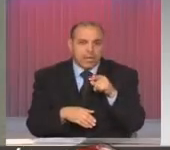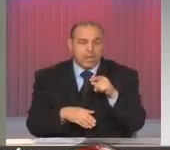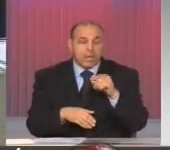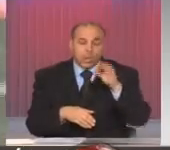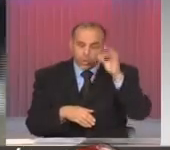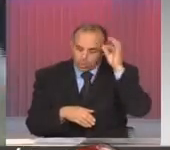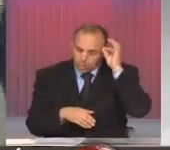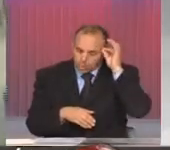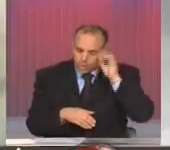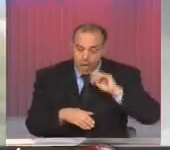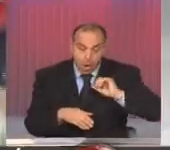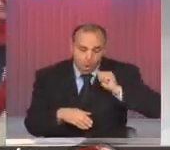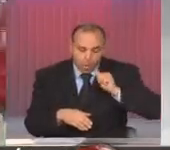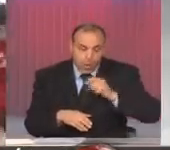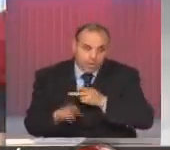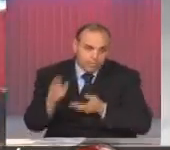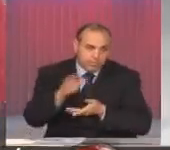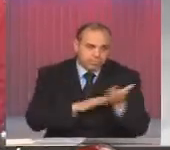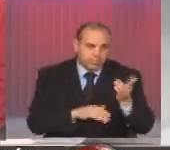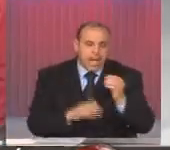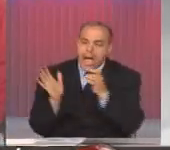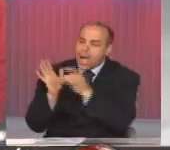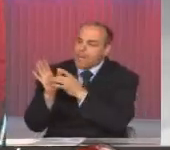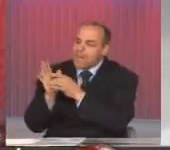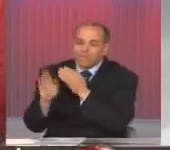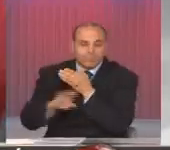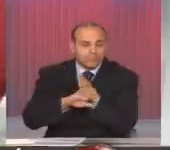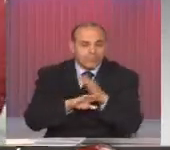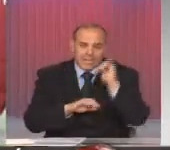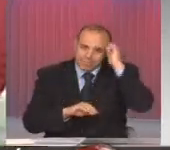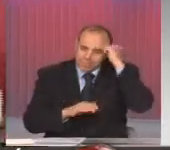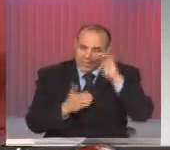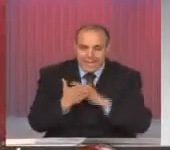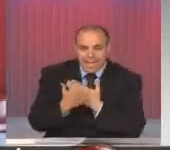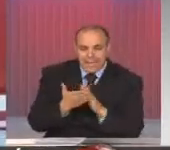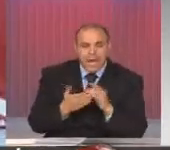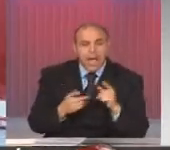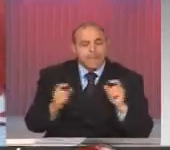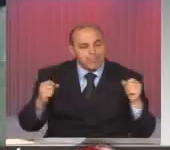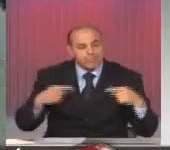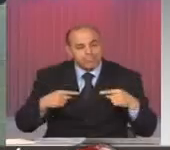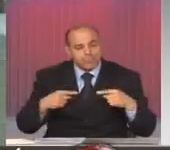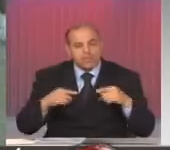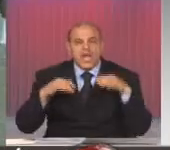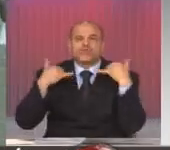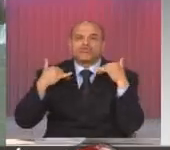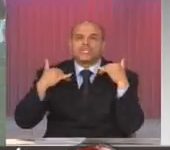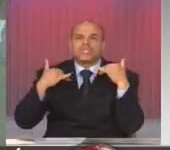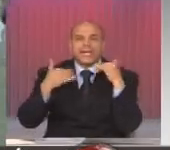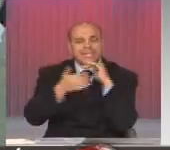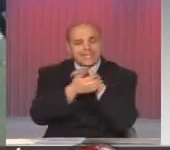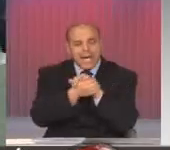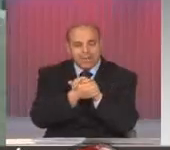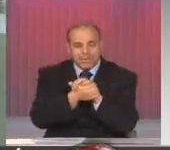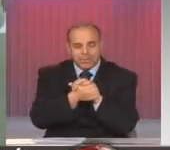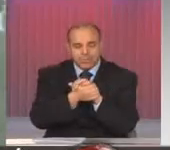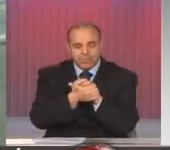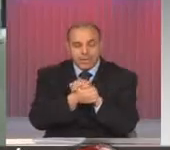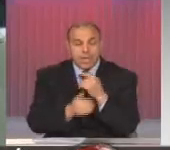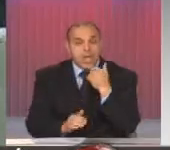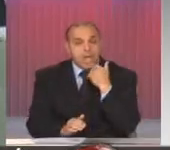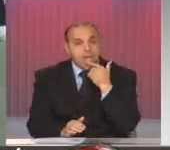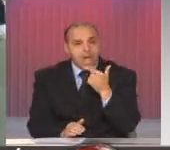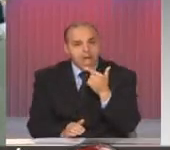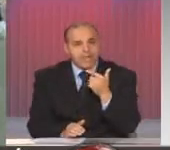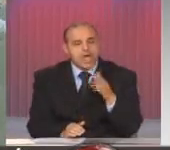الوطنية التونسية غدا إلى مدينة الحمامات لاستكمال باقي التحضيرات قبل ملاقاة المنتخب الجزائري وديا. المدرب